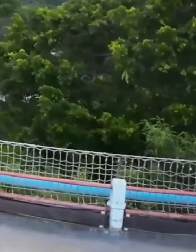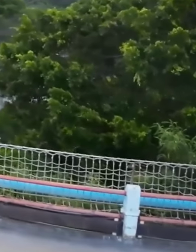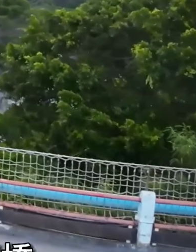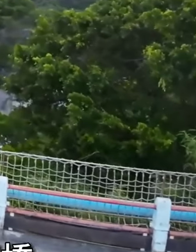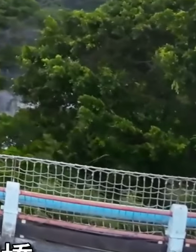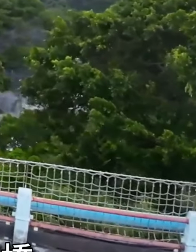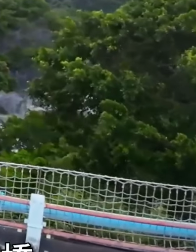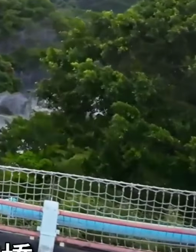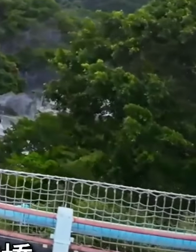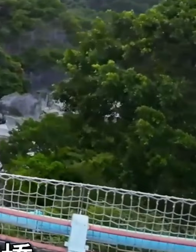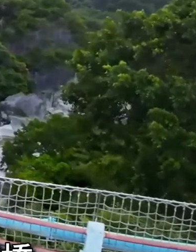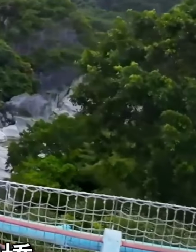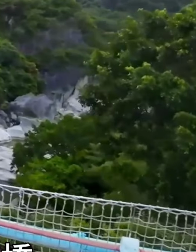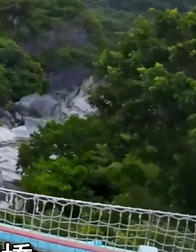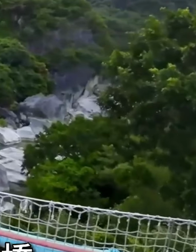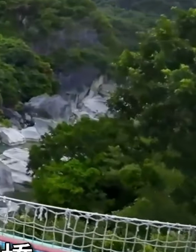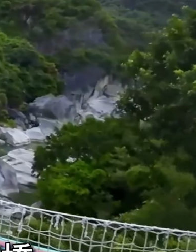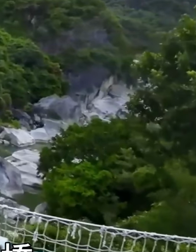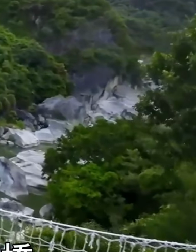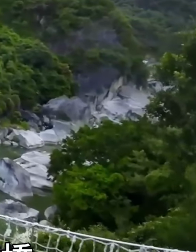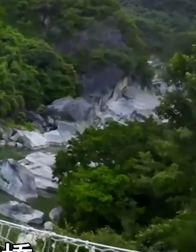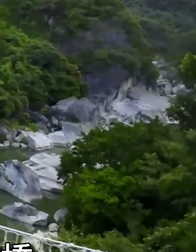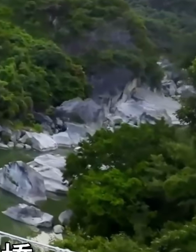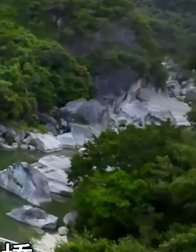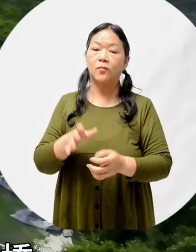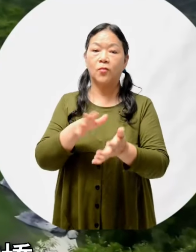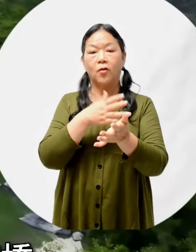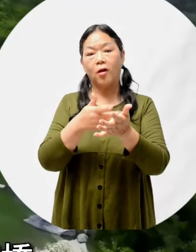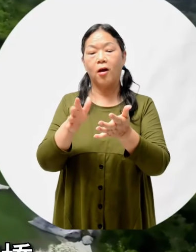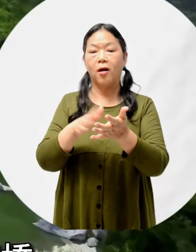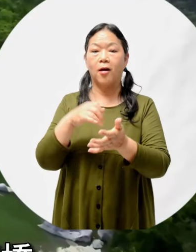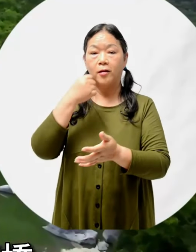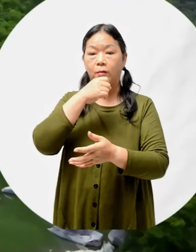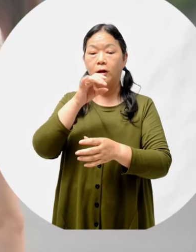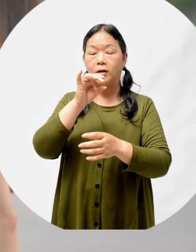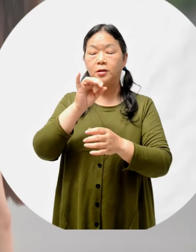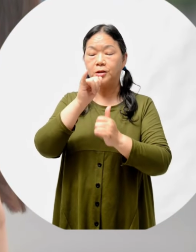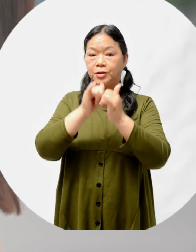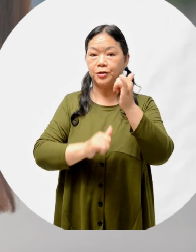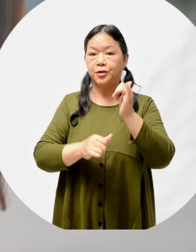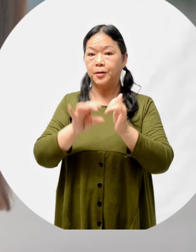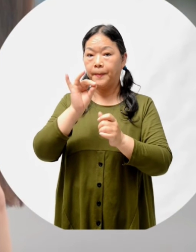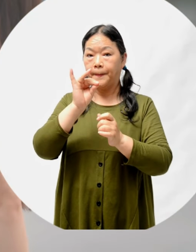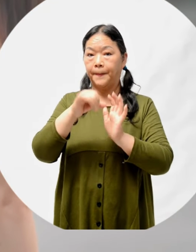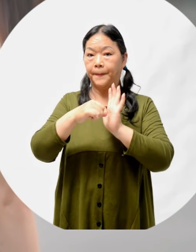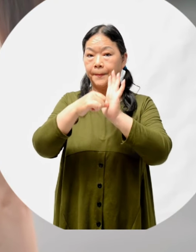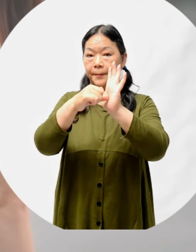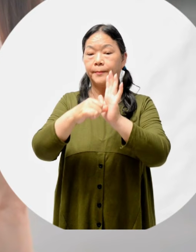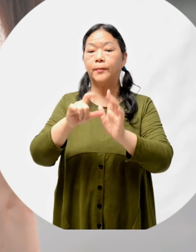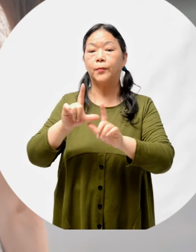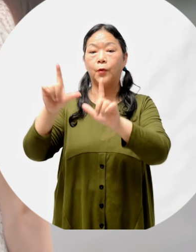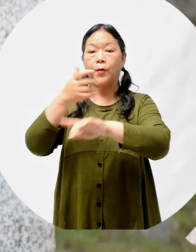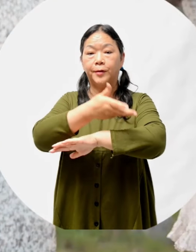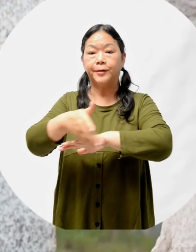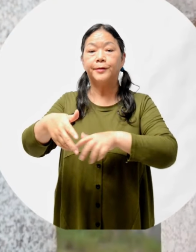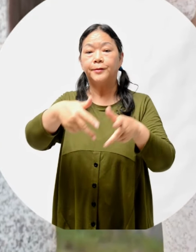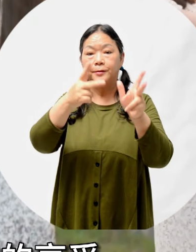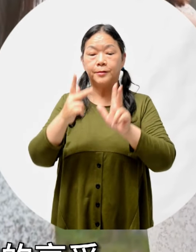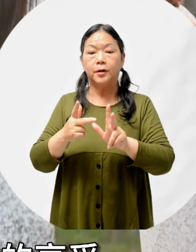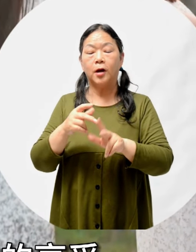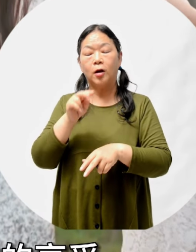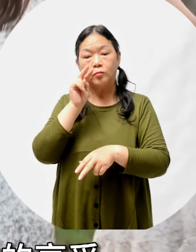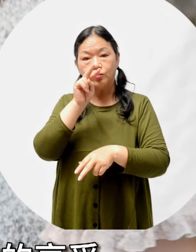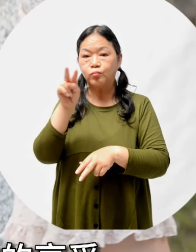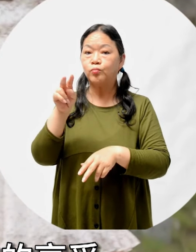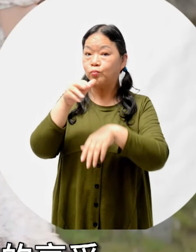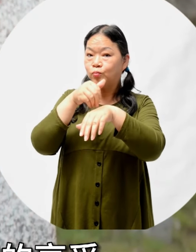散步到台湾历史建筑百景之一的东河桥，不时会看到猴子穿梭人间的身影，思古